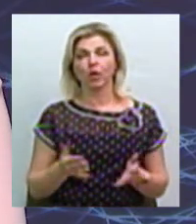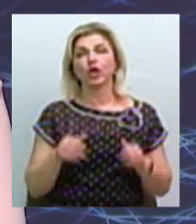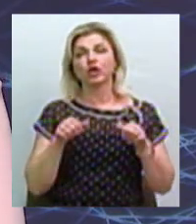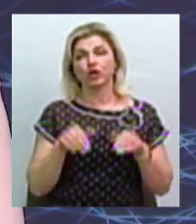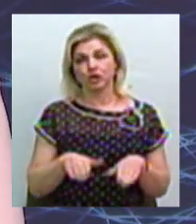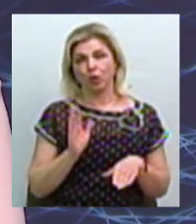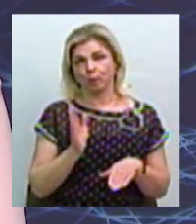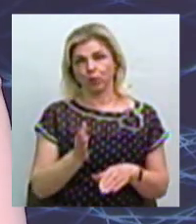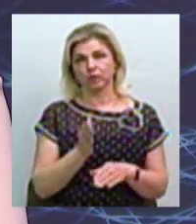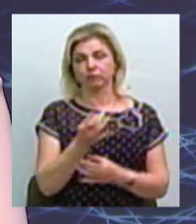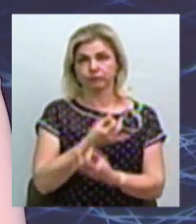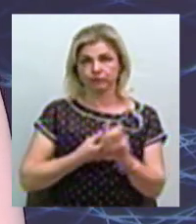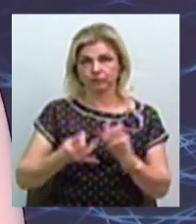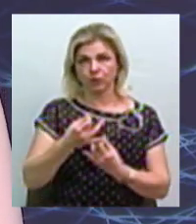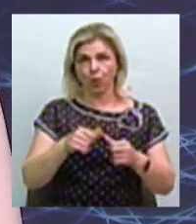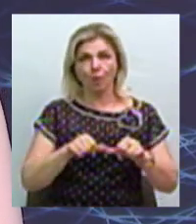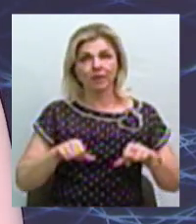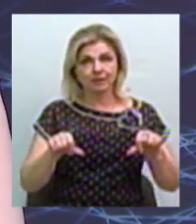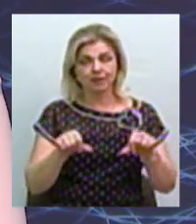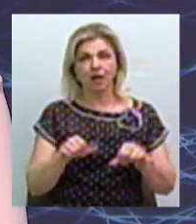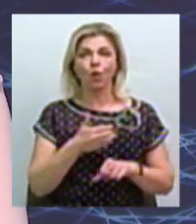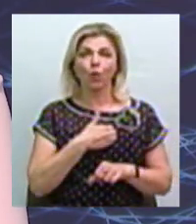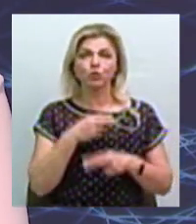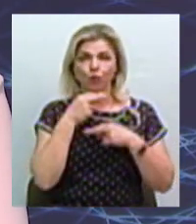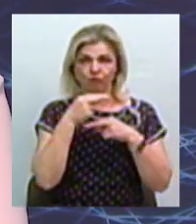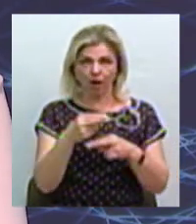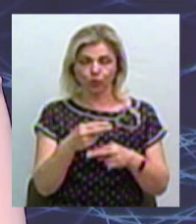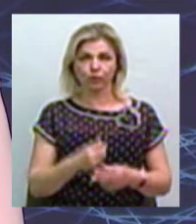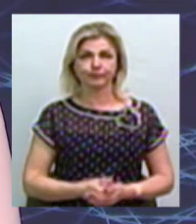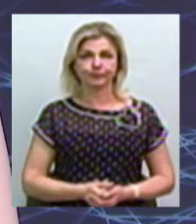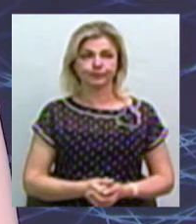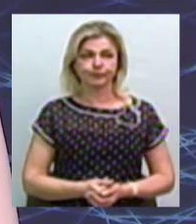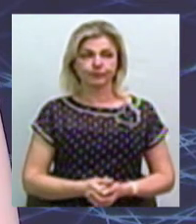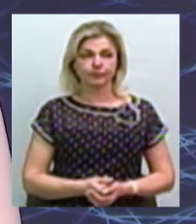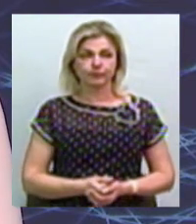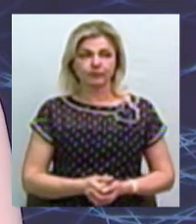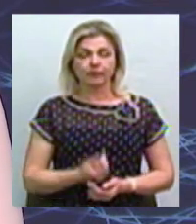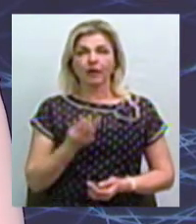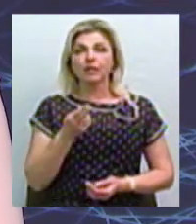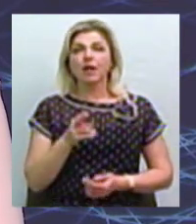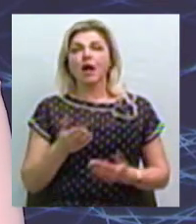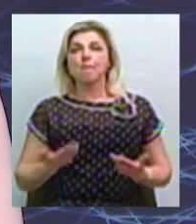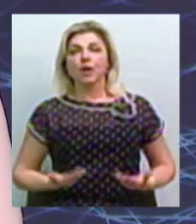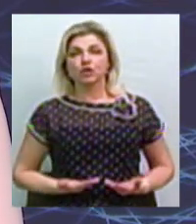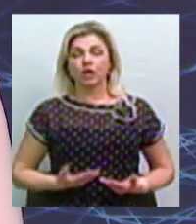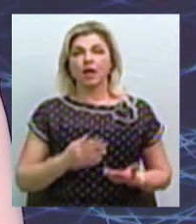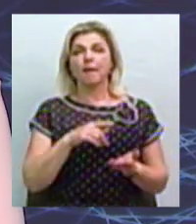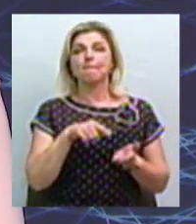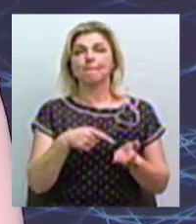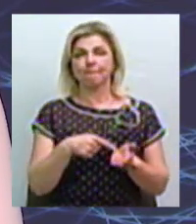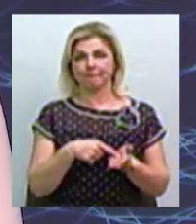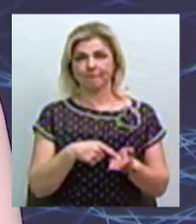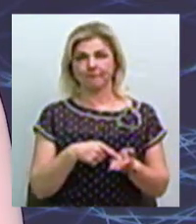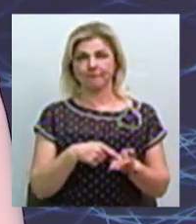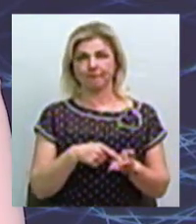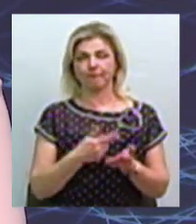буде прийматися комісійно. Але хочу звернути увагу, що для мешканців міст обласного значення